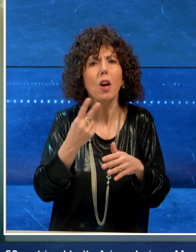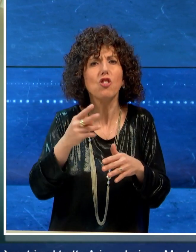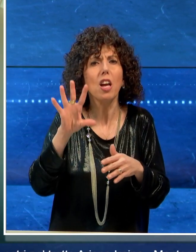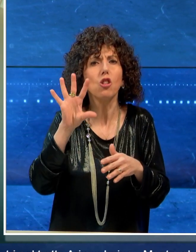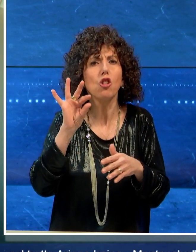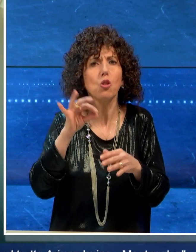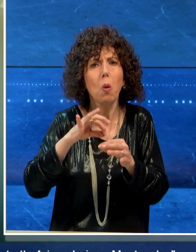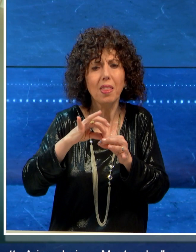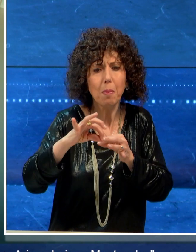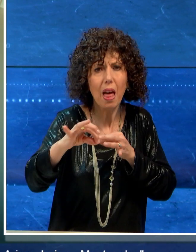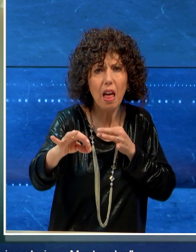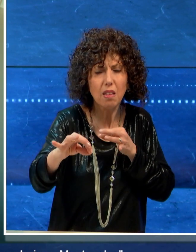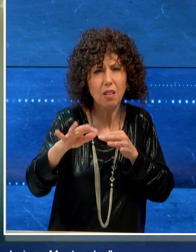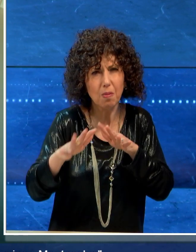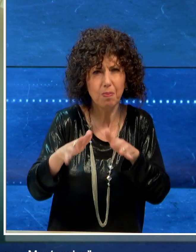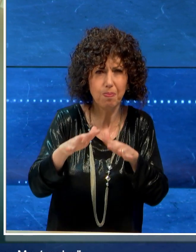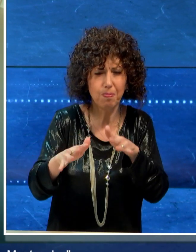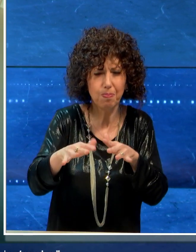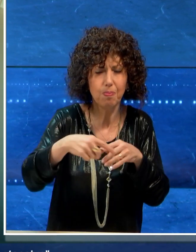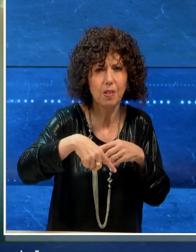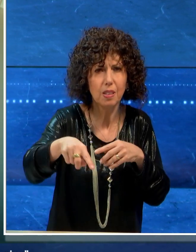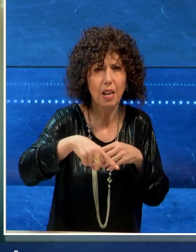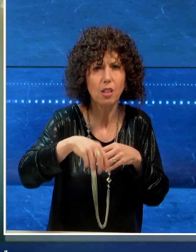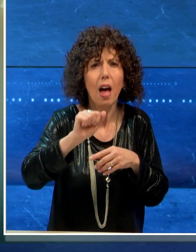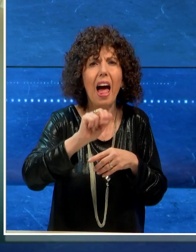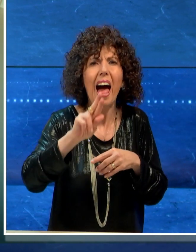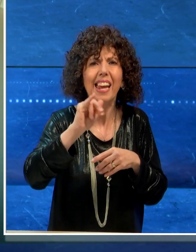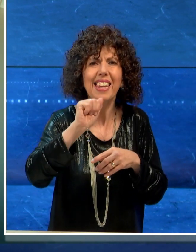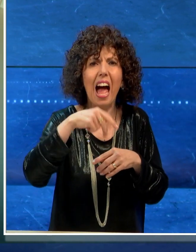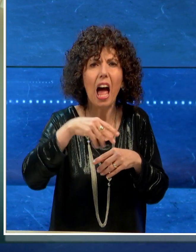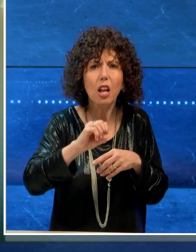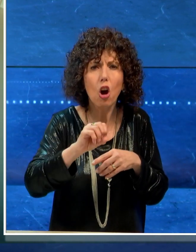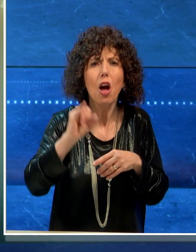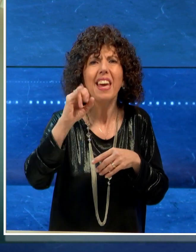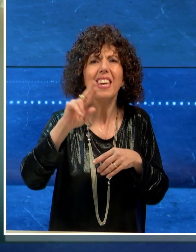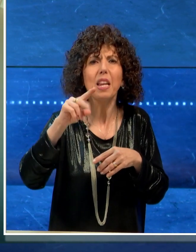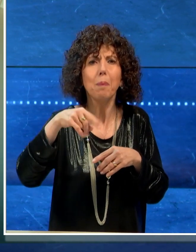250 m nel tratto Ariano Irpino